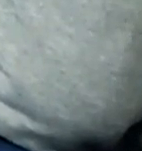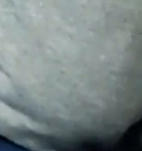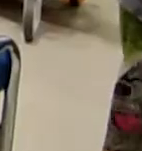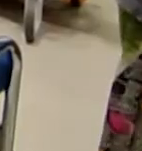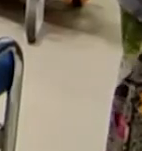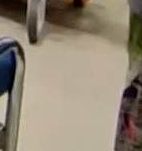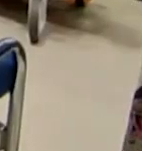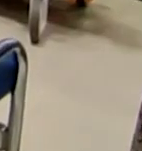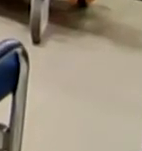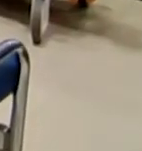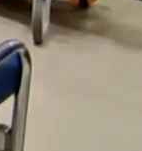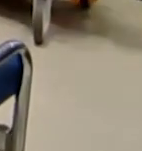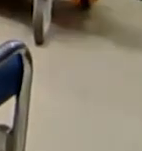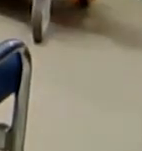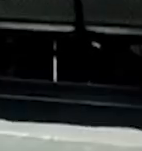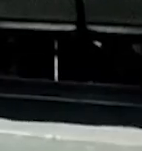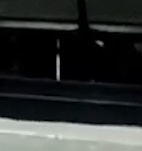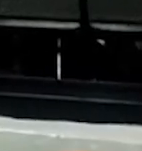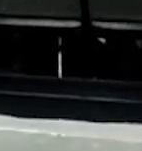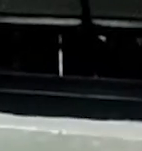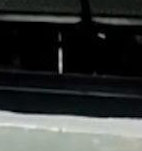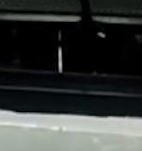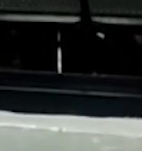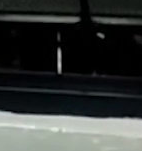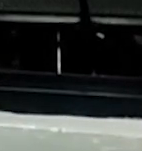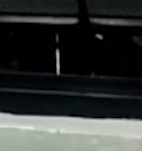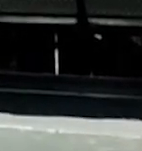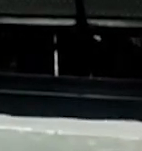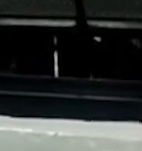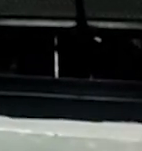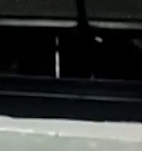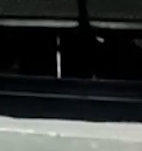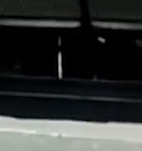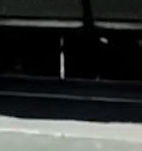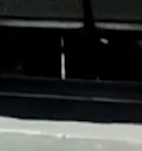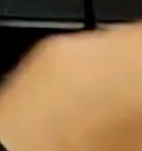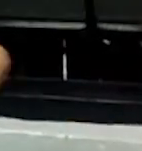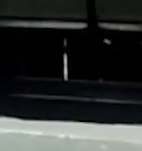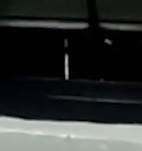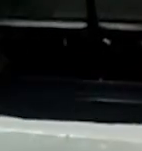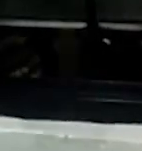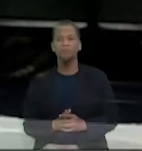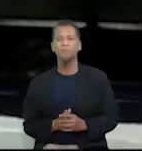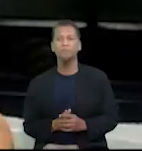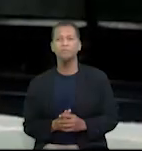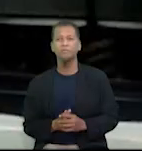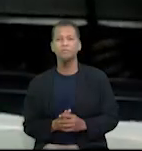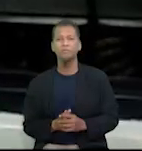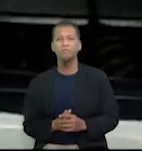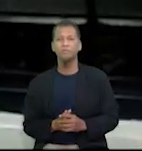muntah pasca kejadian enam bulan kg motor tadi